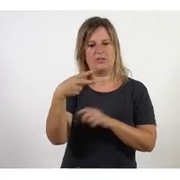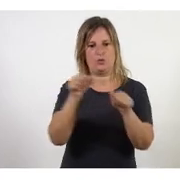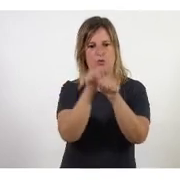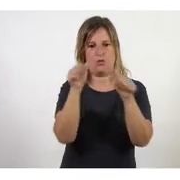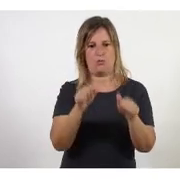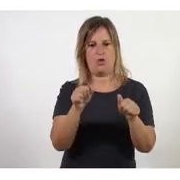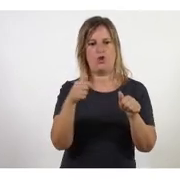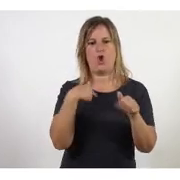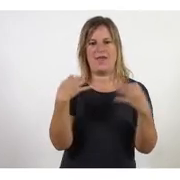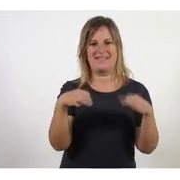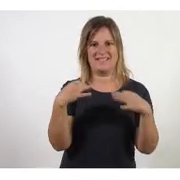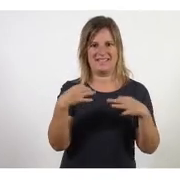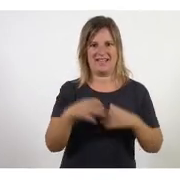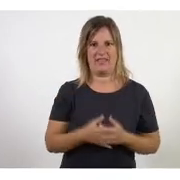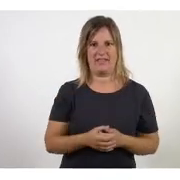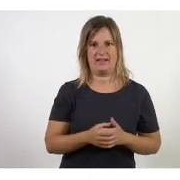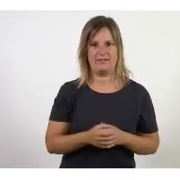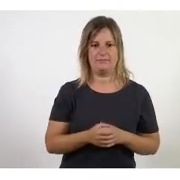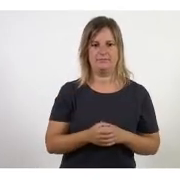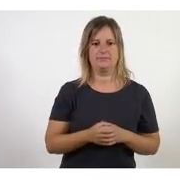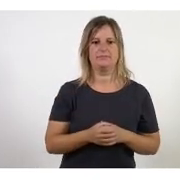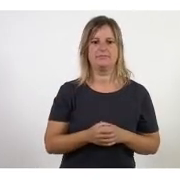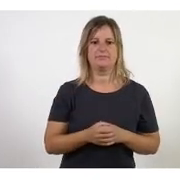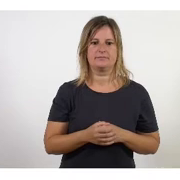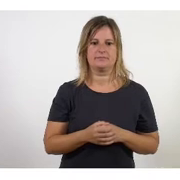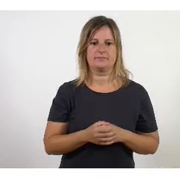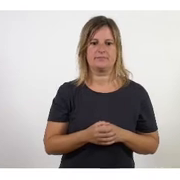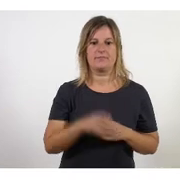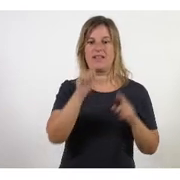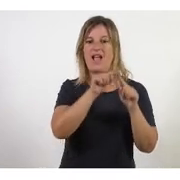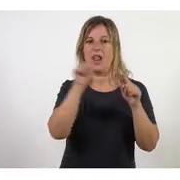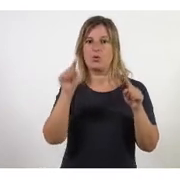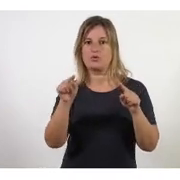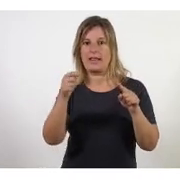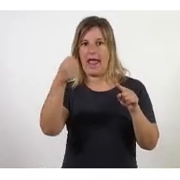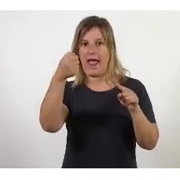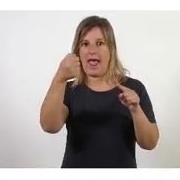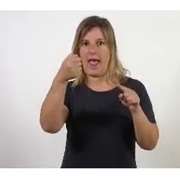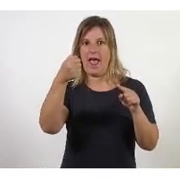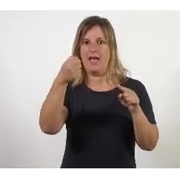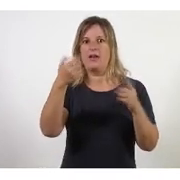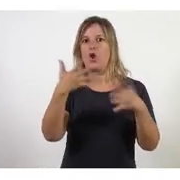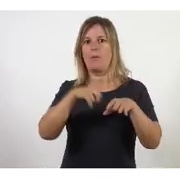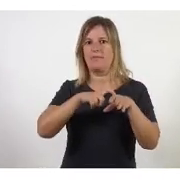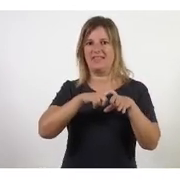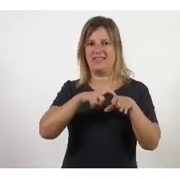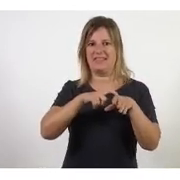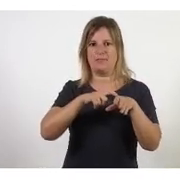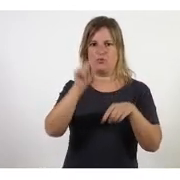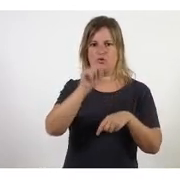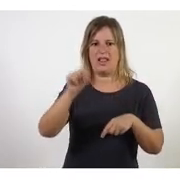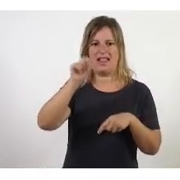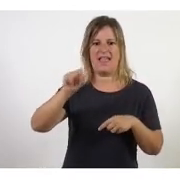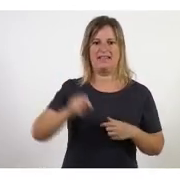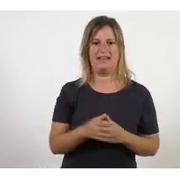estàndard, quedo amb això. Al costat tenim les As, aquestes As, és el tipus de lletra que vull fer servir. En aquesta aplicació